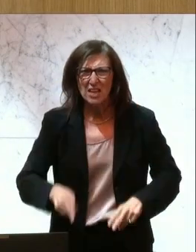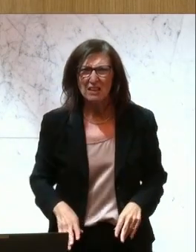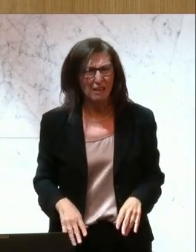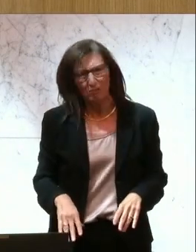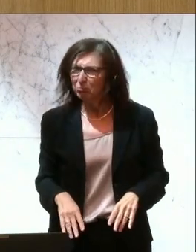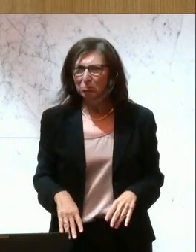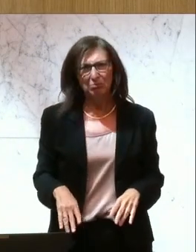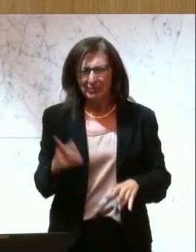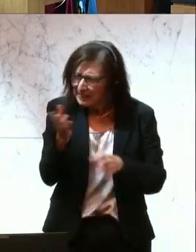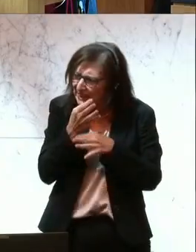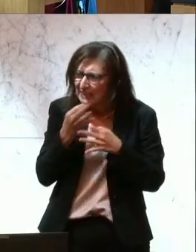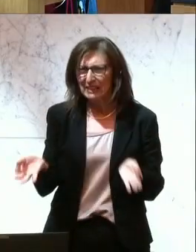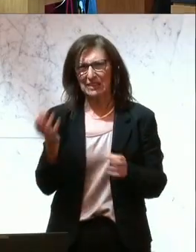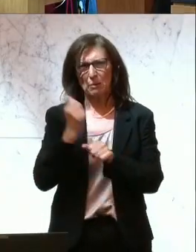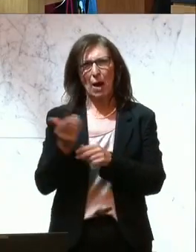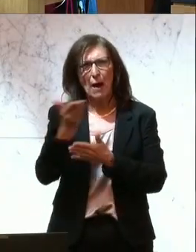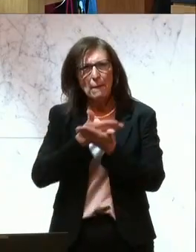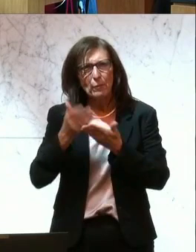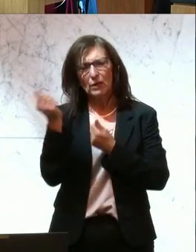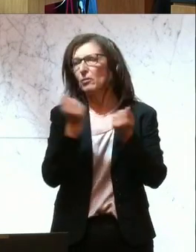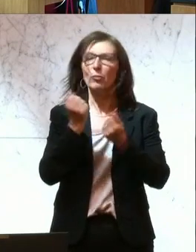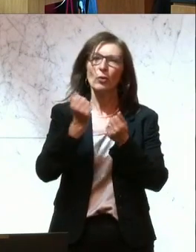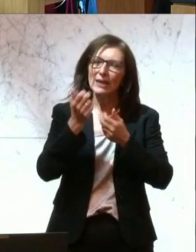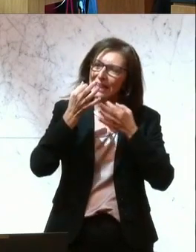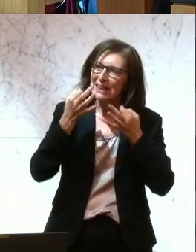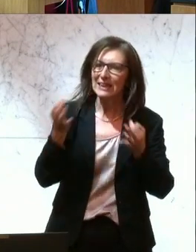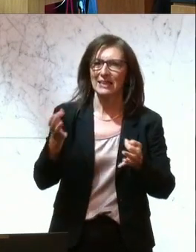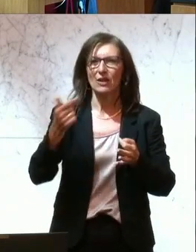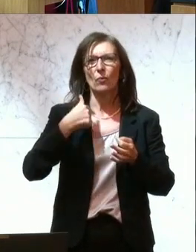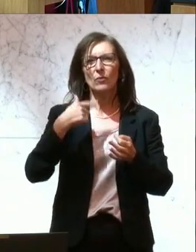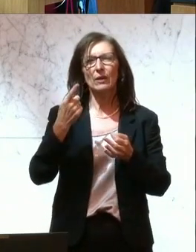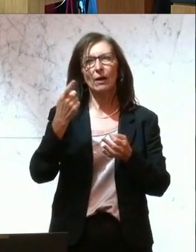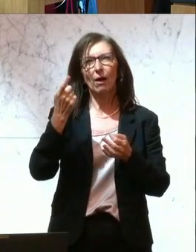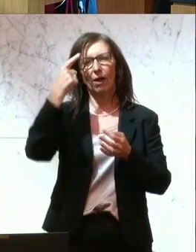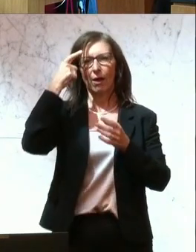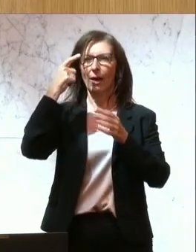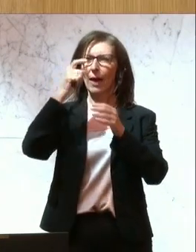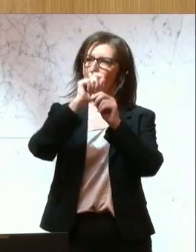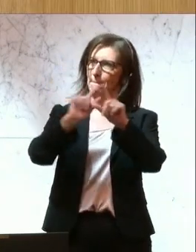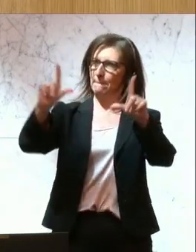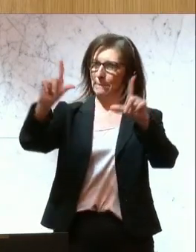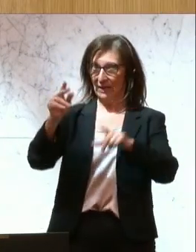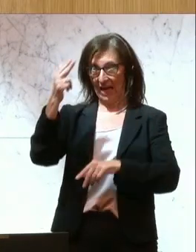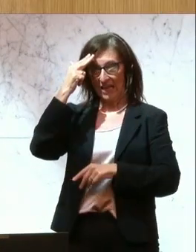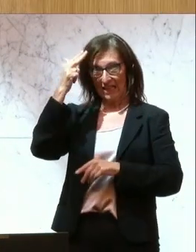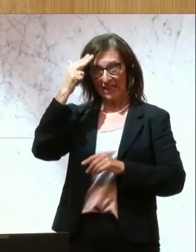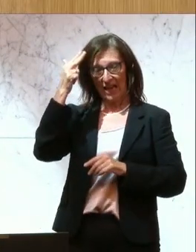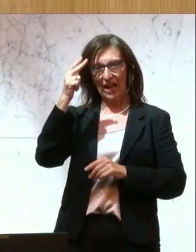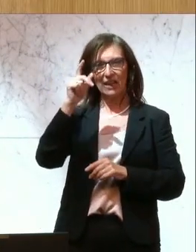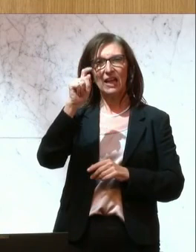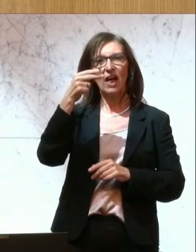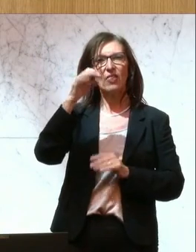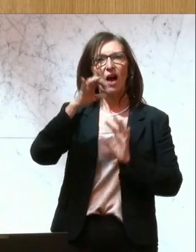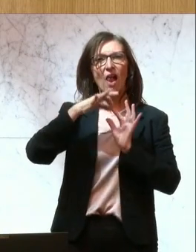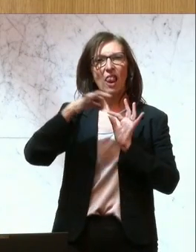im bildungspolitischen Bereich. Und da ist mir ein Bild eingefallen. Ich weiß nicht, kennen Sie The Line? The